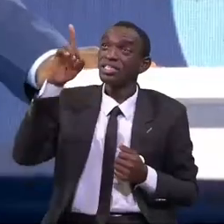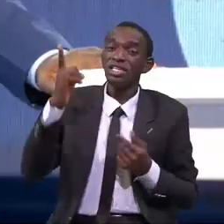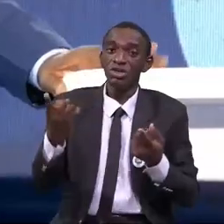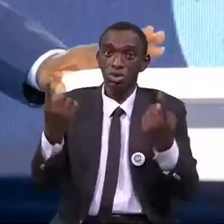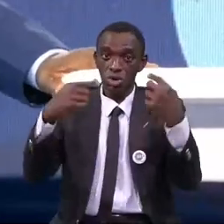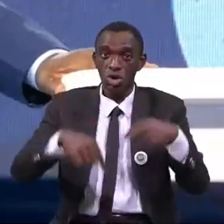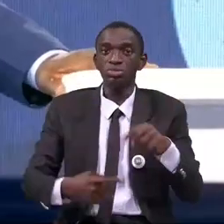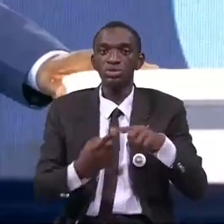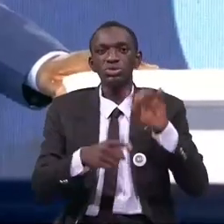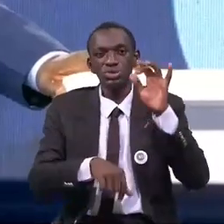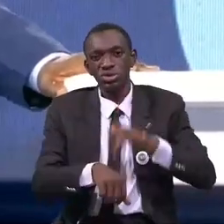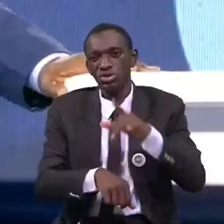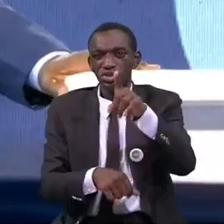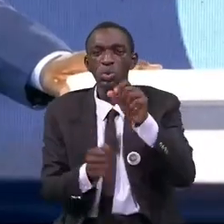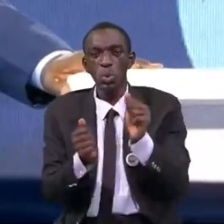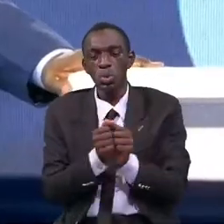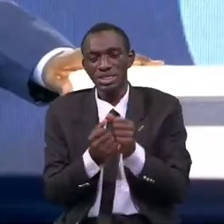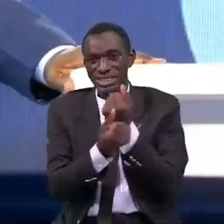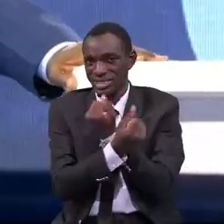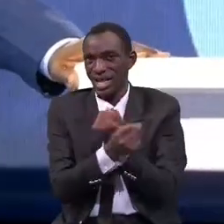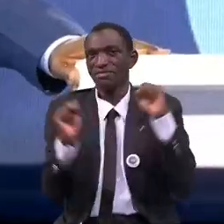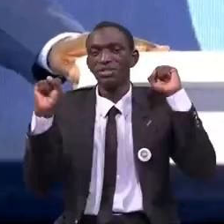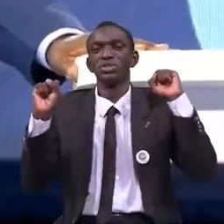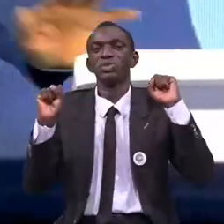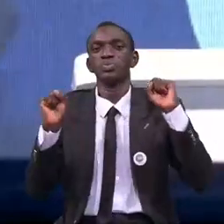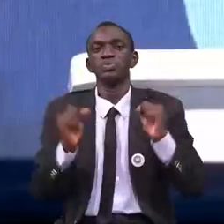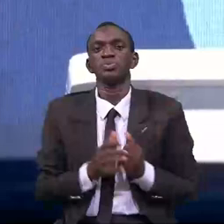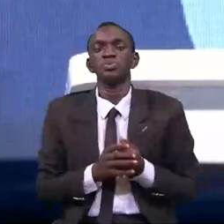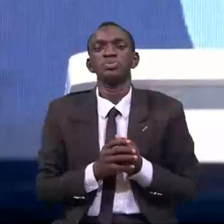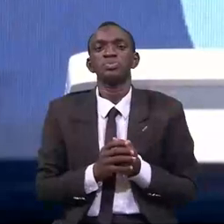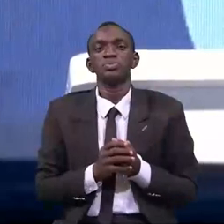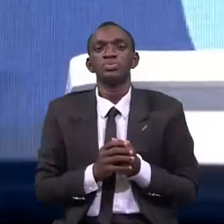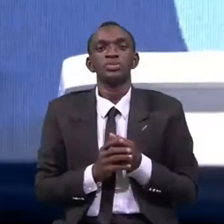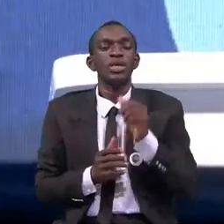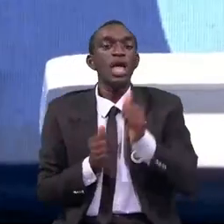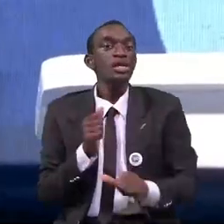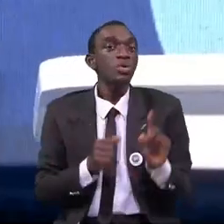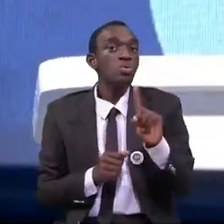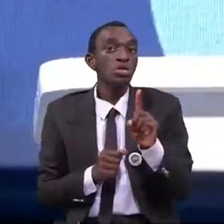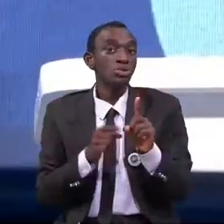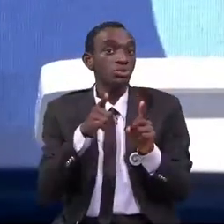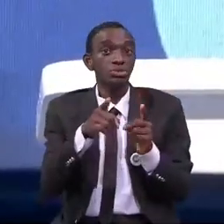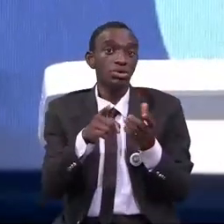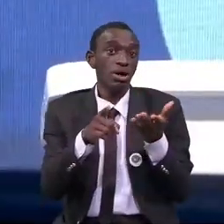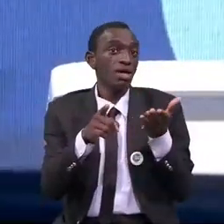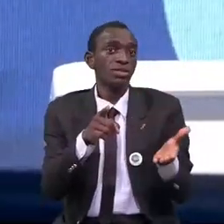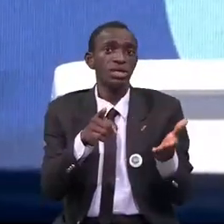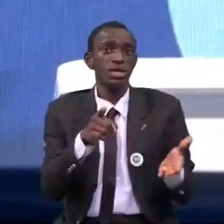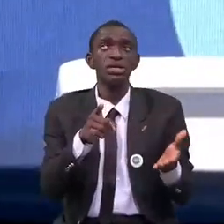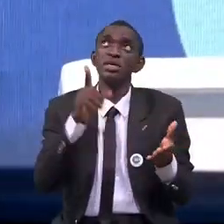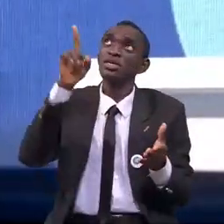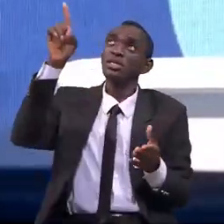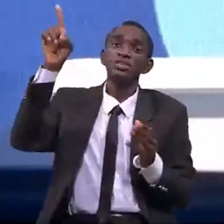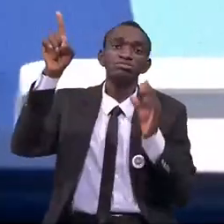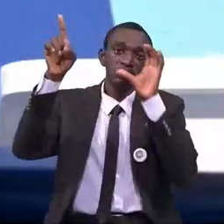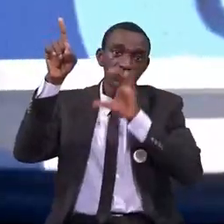dépravation il viendra vous toucher avec la touche du salut ou que vous soyez le